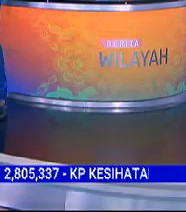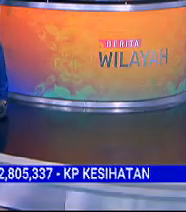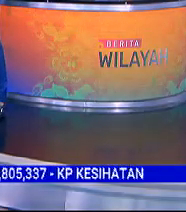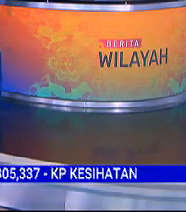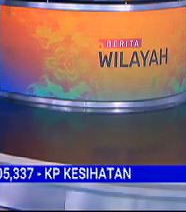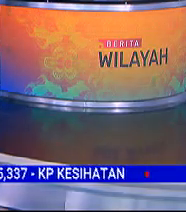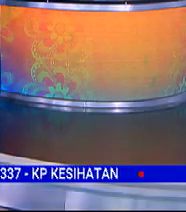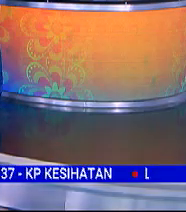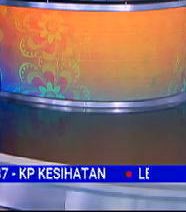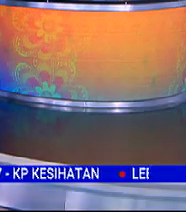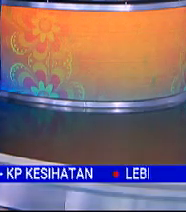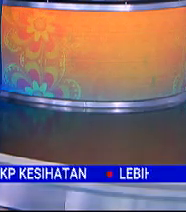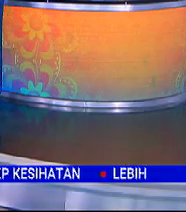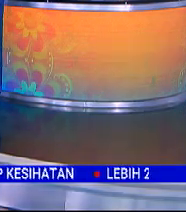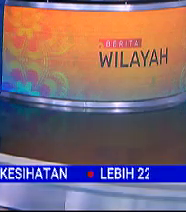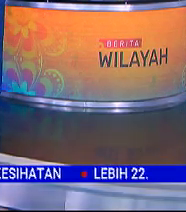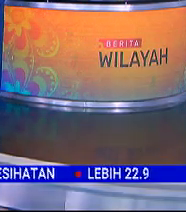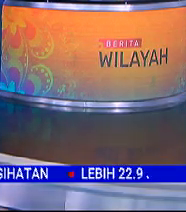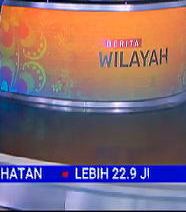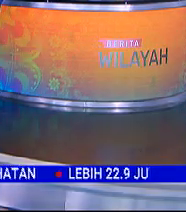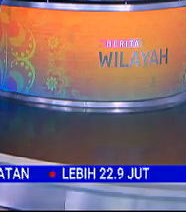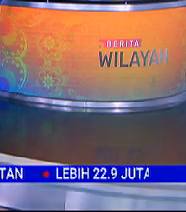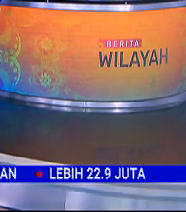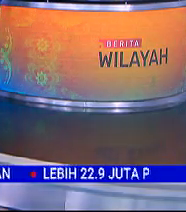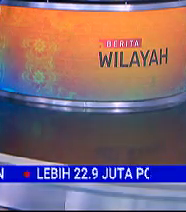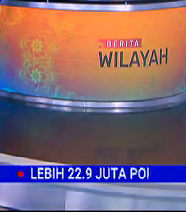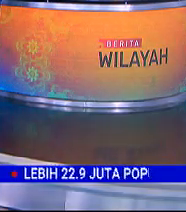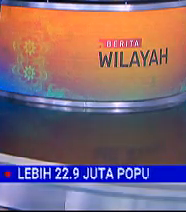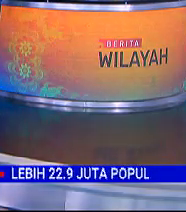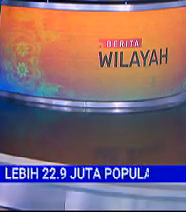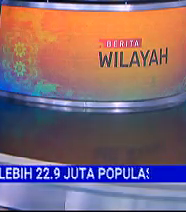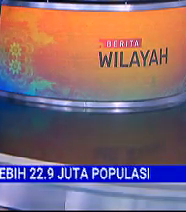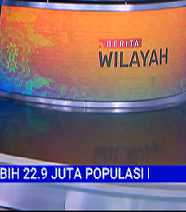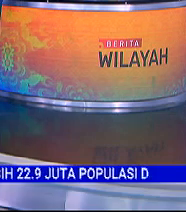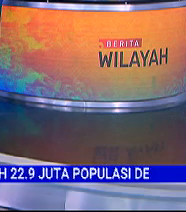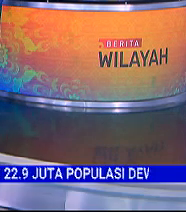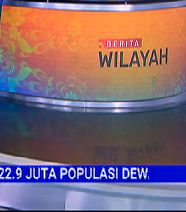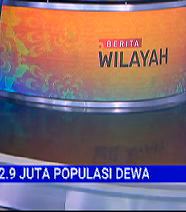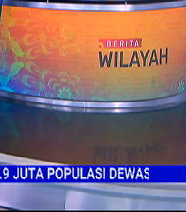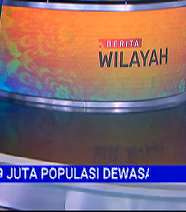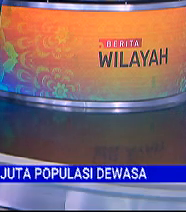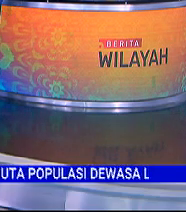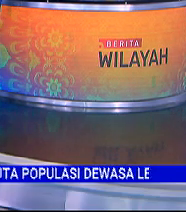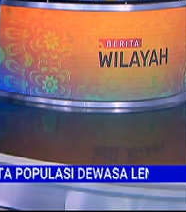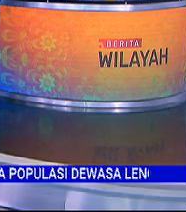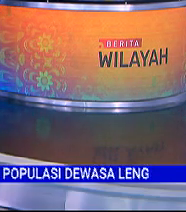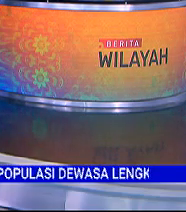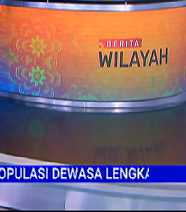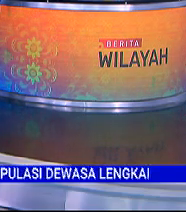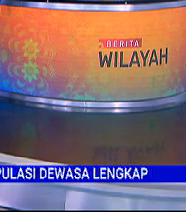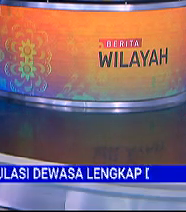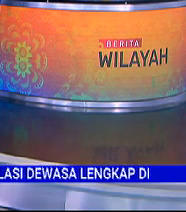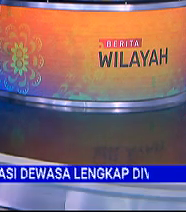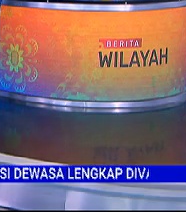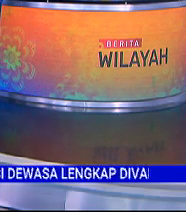Assalamualaikum dan selamat petang. Saya Azamuddin Hussein. Berita Wilayah 15 Januari membawakan laporan terkini dari seluruh negara. Dan seperti biasa,